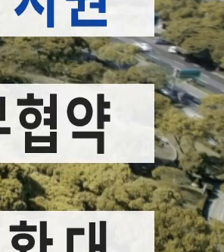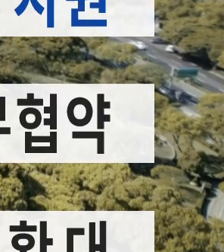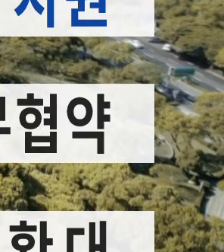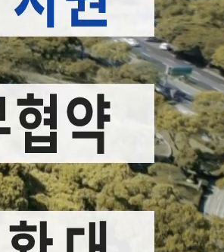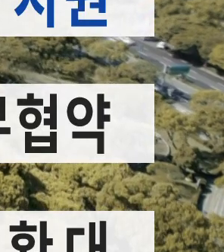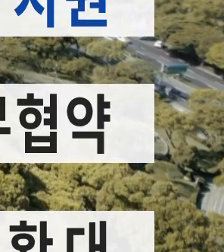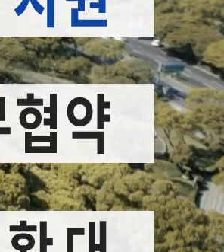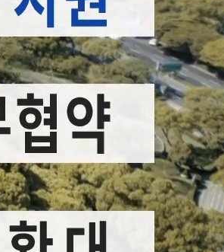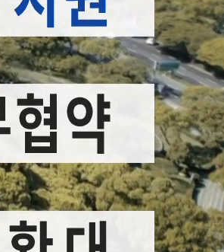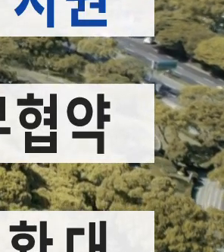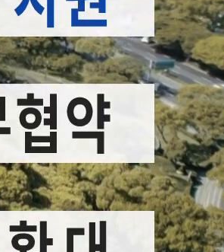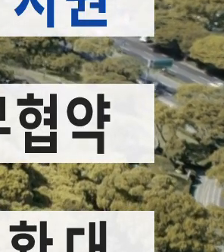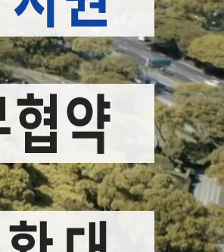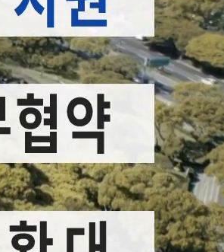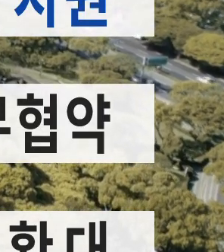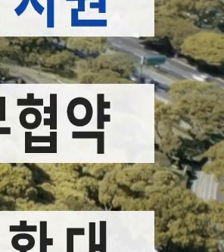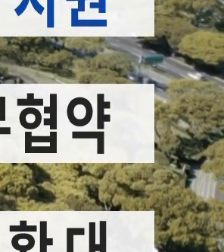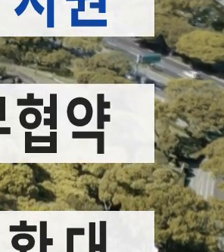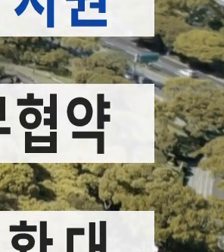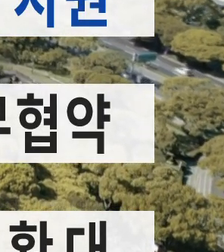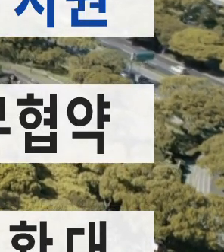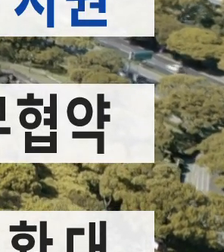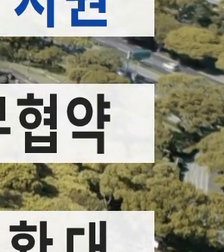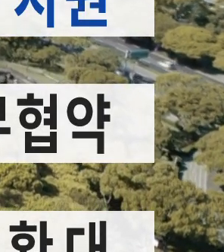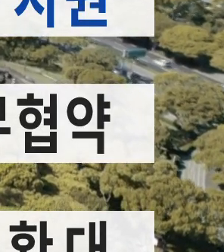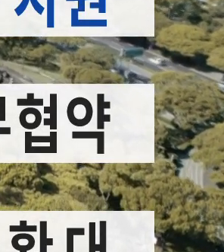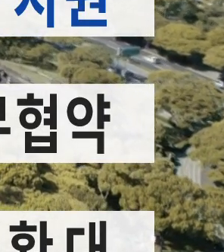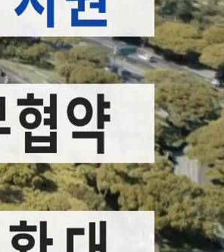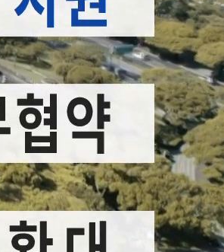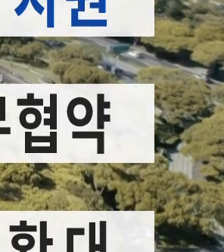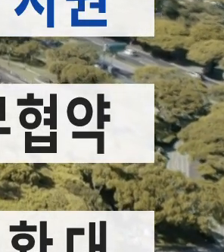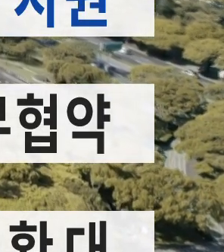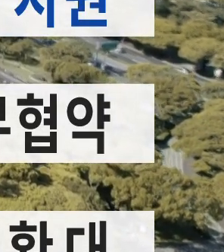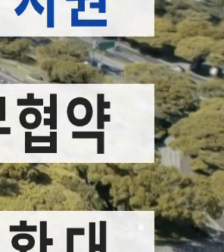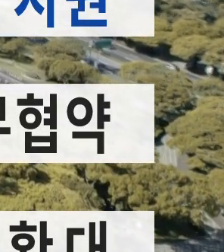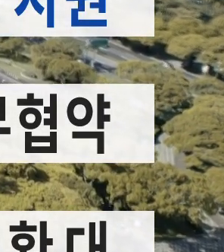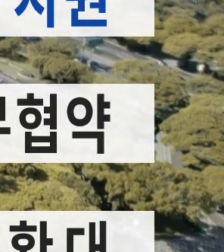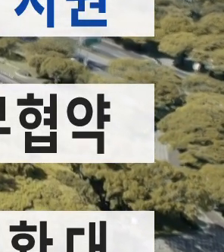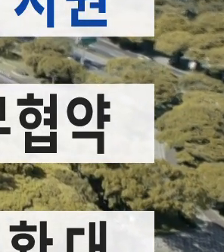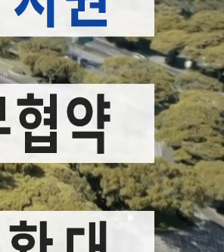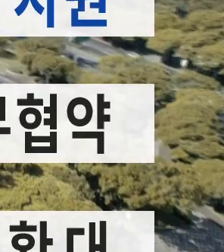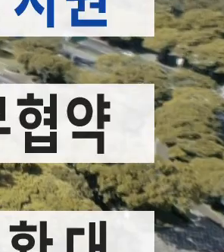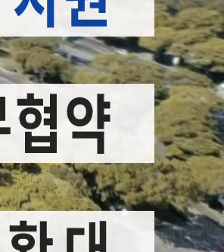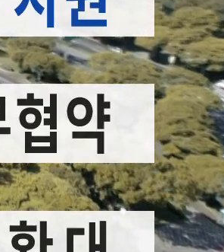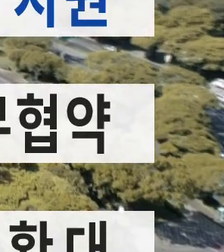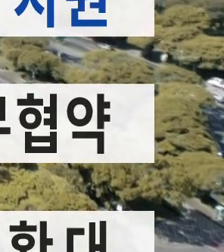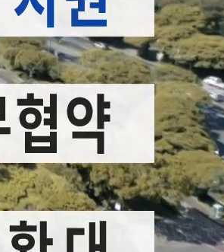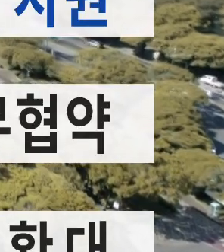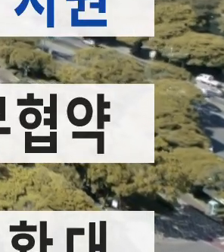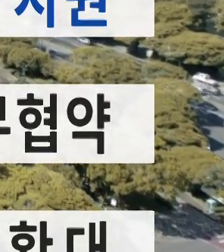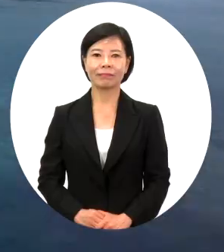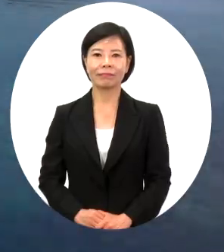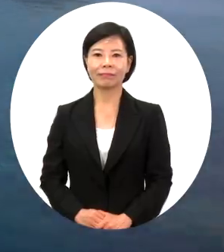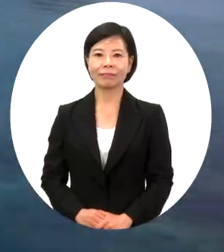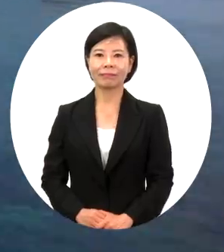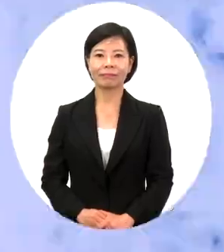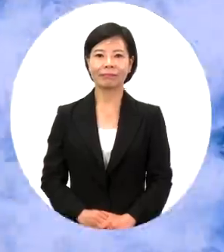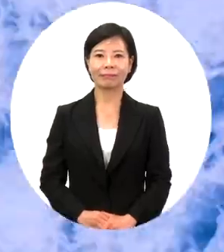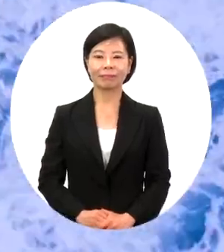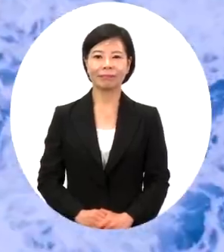제주도는 꿈낭, 초등 주말 돌봄센터 이용아동을 10일부터 21일까지 모집합니다.